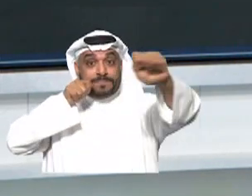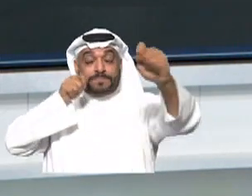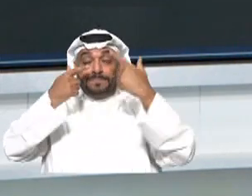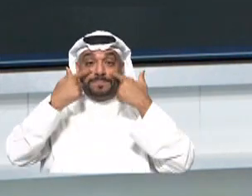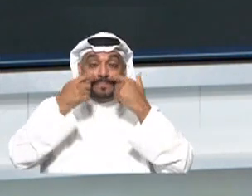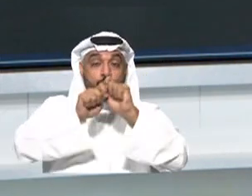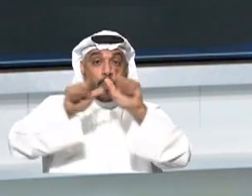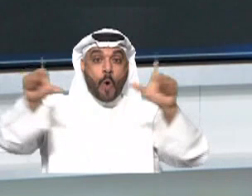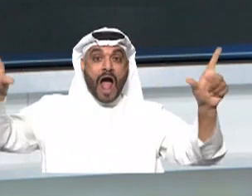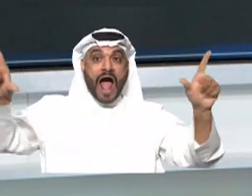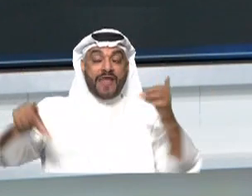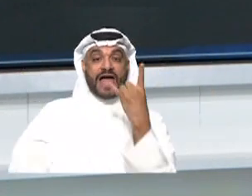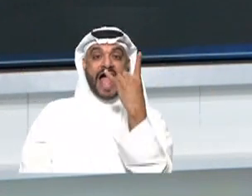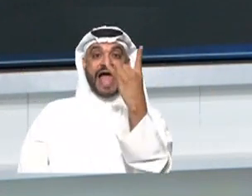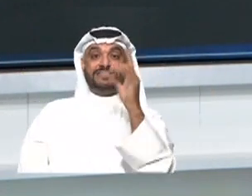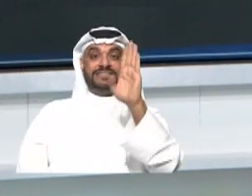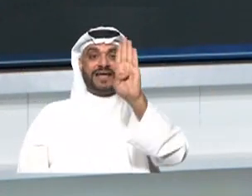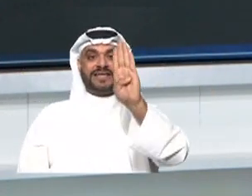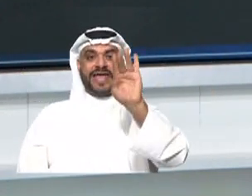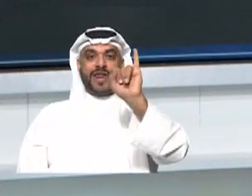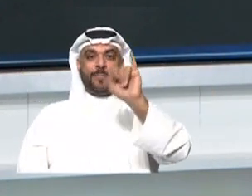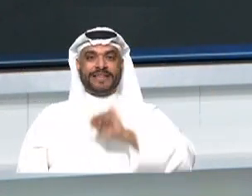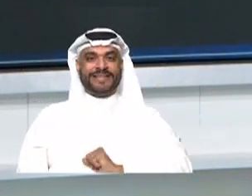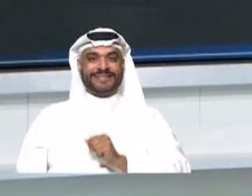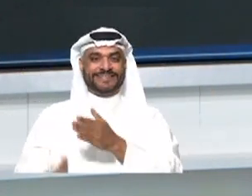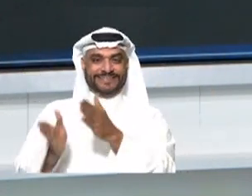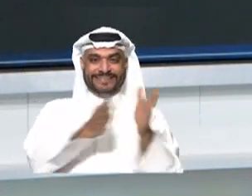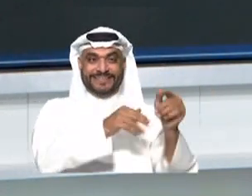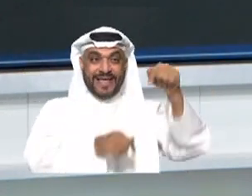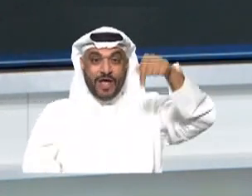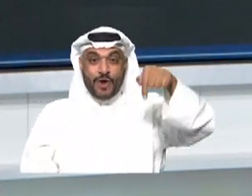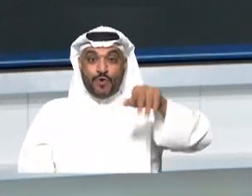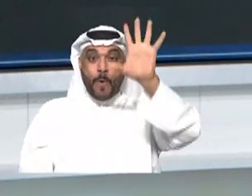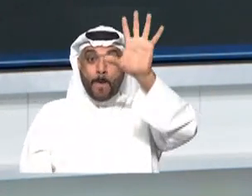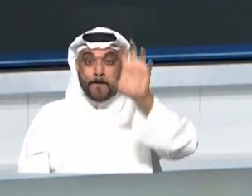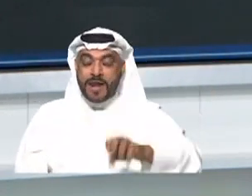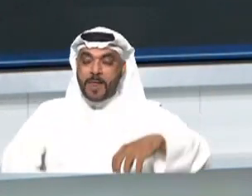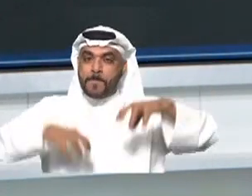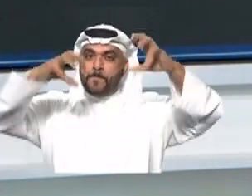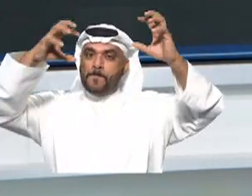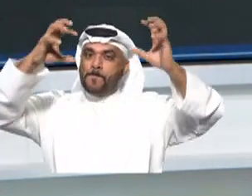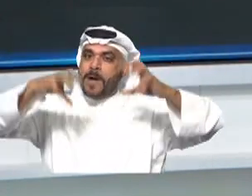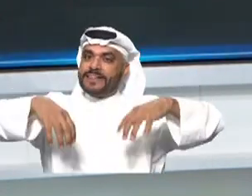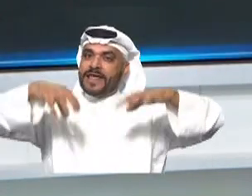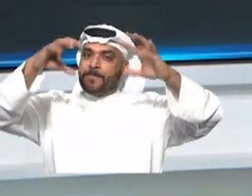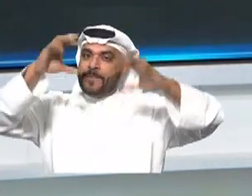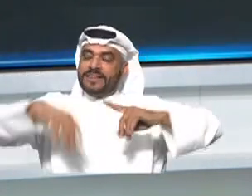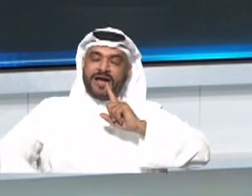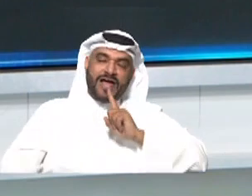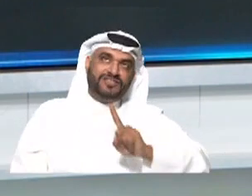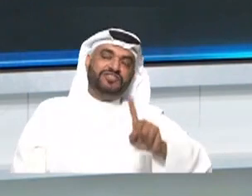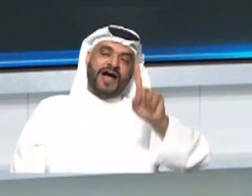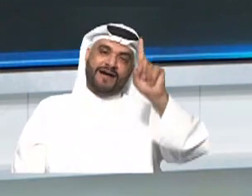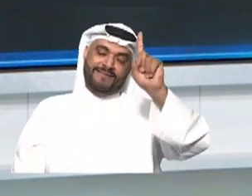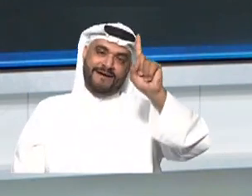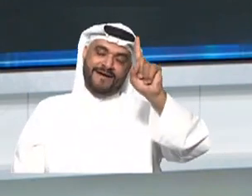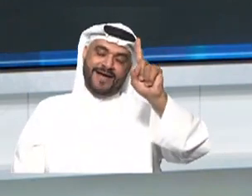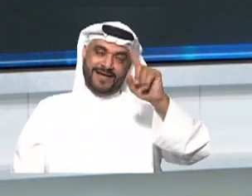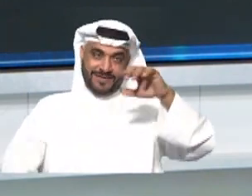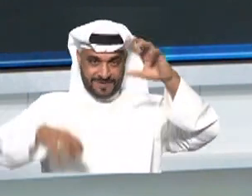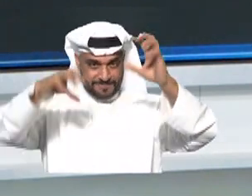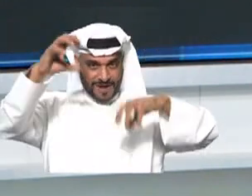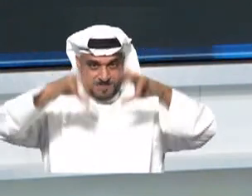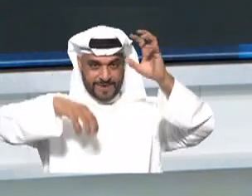إن شاء الله مستمرة معانا مع استمرار نشاط الرياح الشمالية الغربية تتراوح سرعتها بشكل عام ما بين 15 إلى